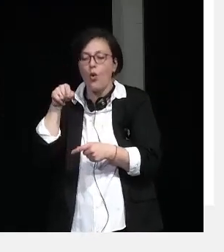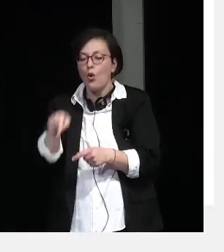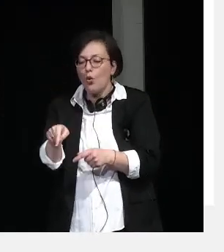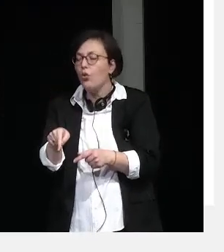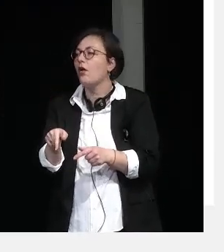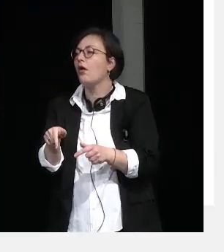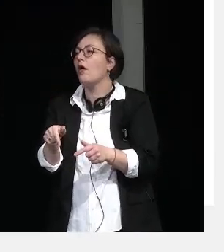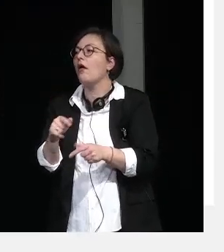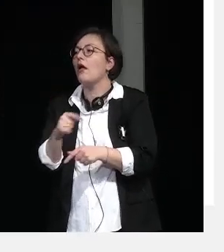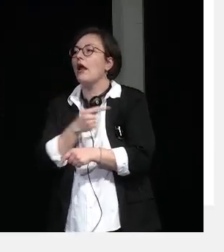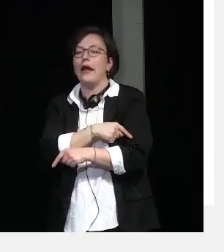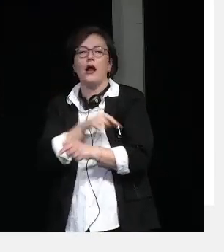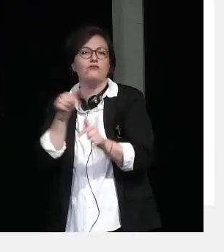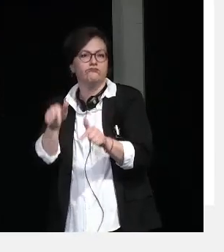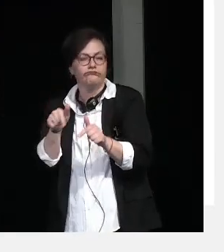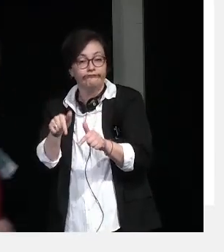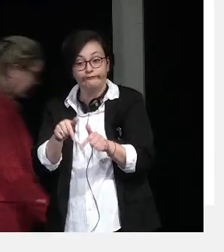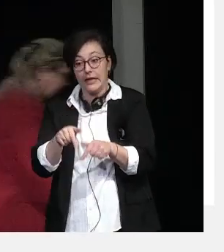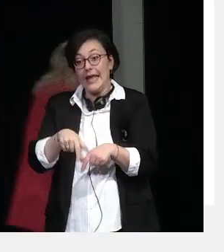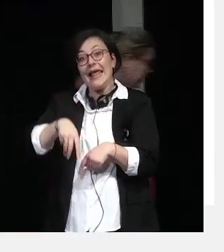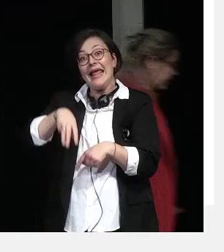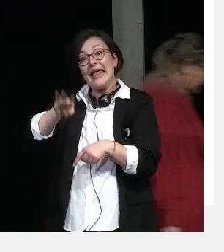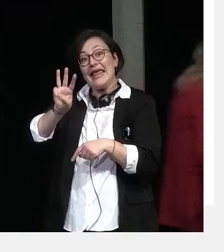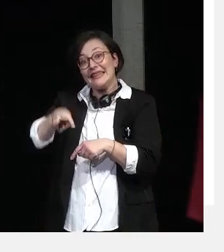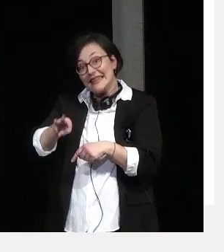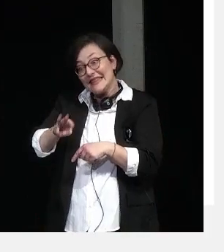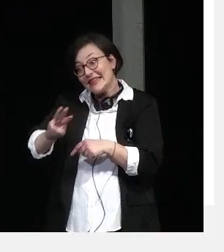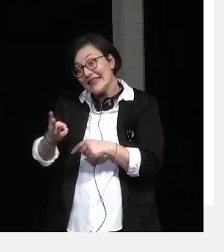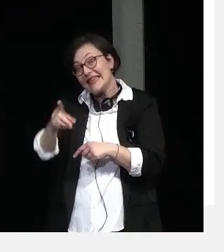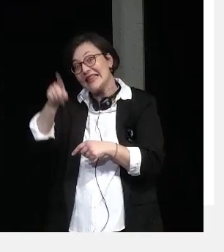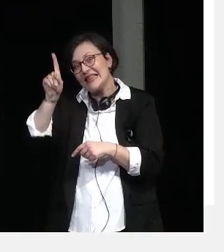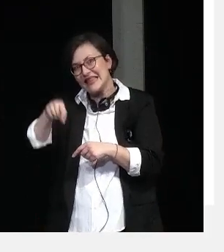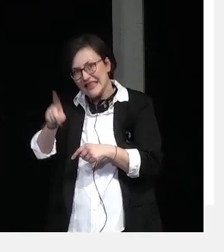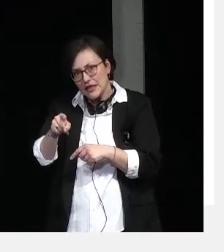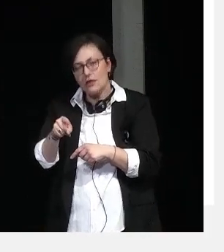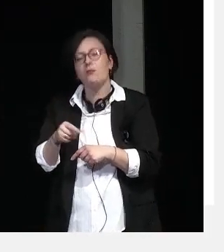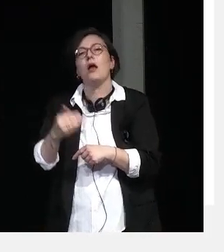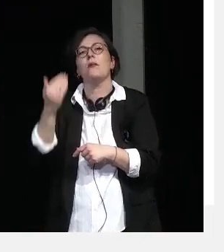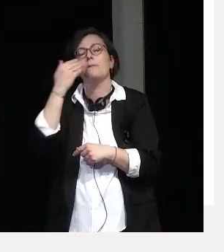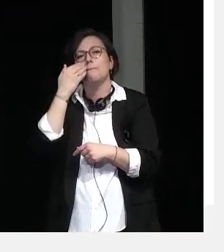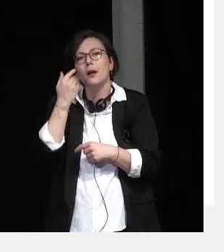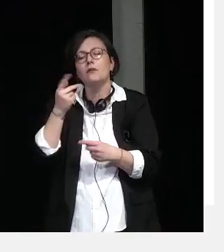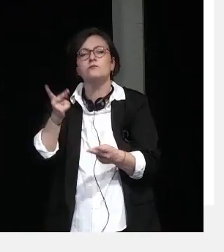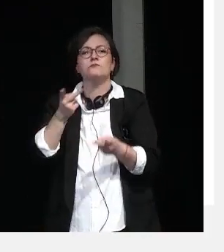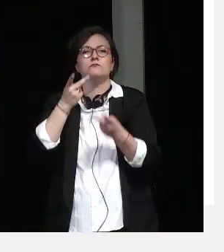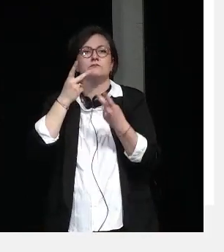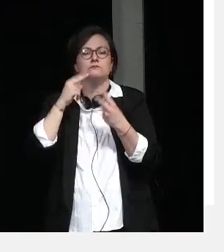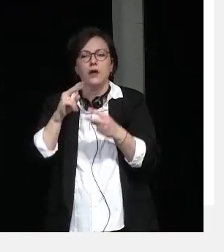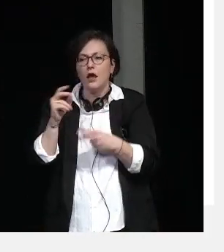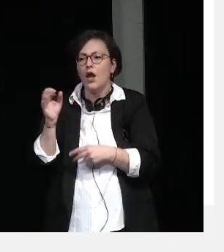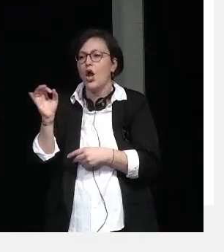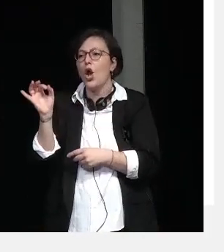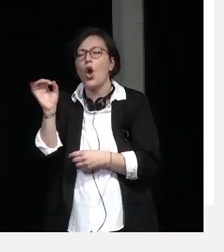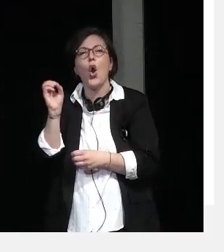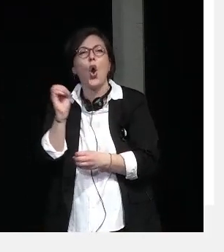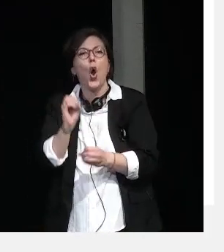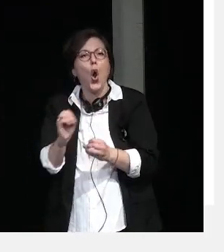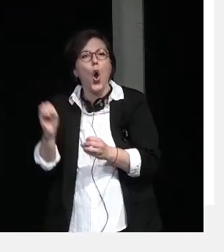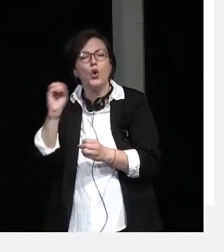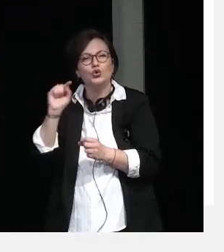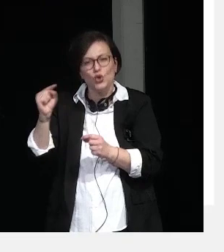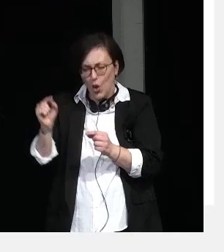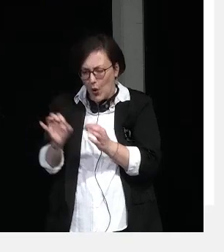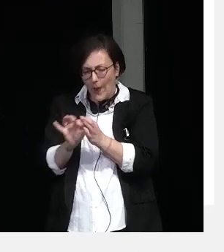στην τρίτη μέρα της νοσηλείας μου έμεινα χωρίς οξυγόνο. Ξεχάστηκε το σωληνάκι που μου